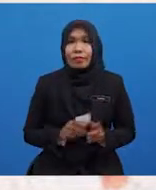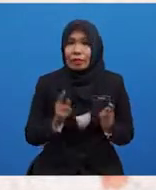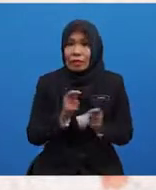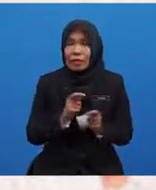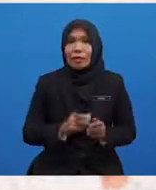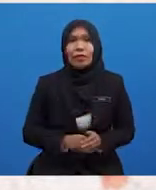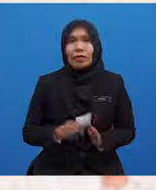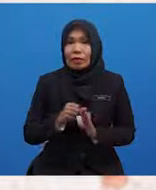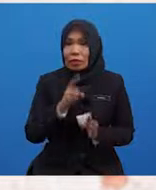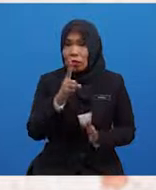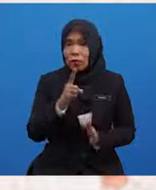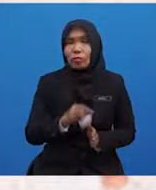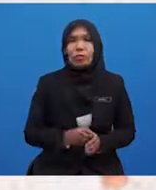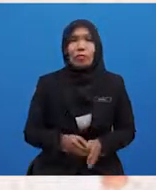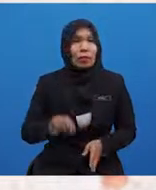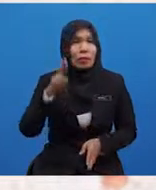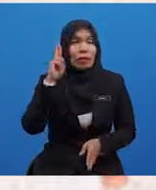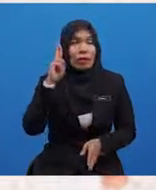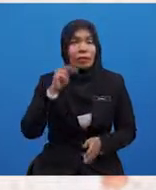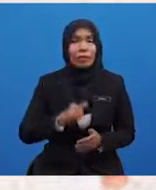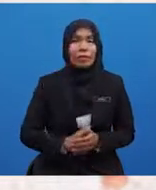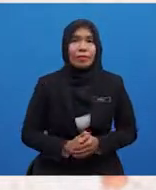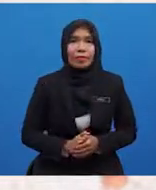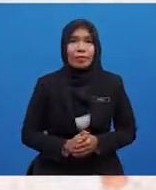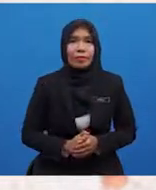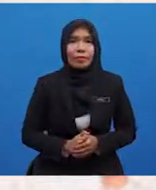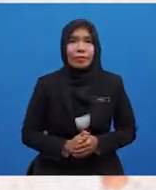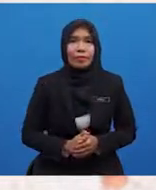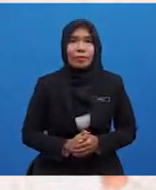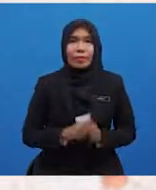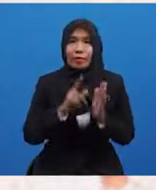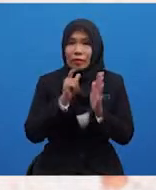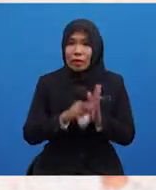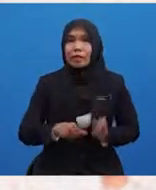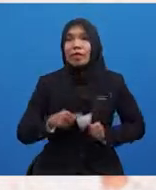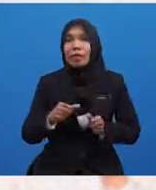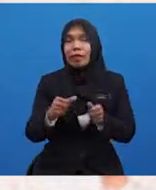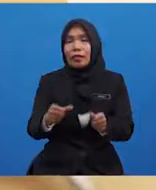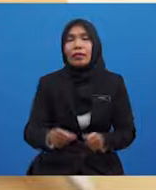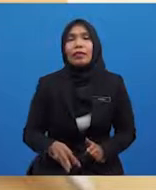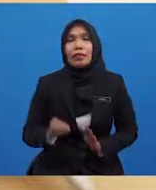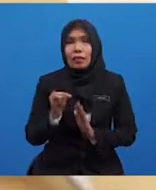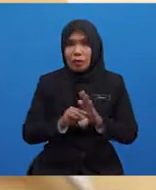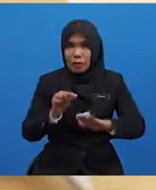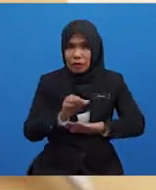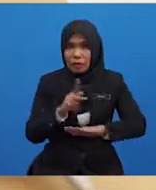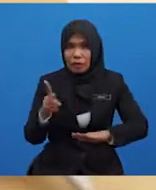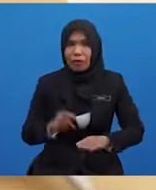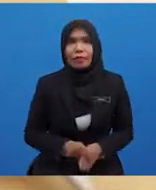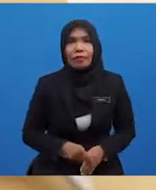sesuatu organisasi atau kumpulan. Carta alih menggunakan anak